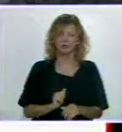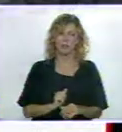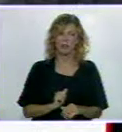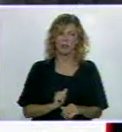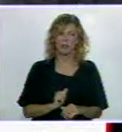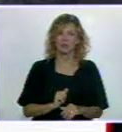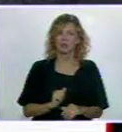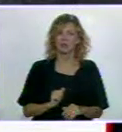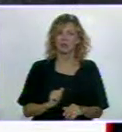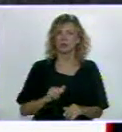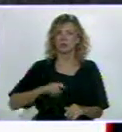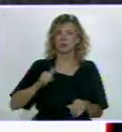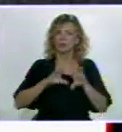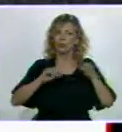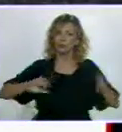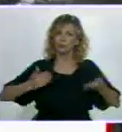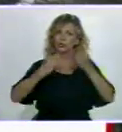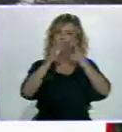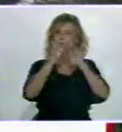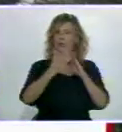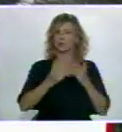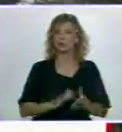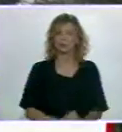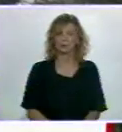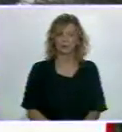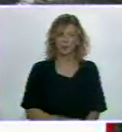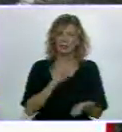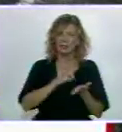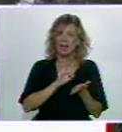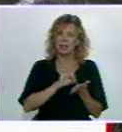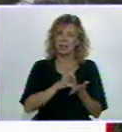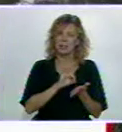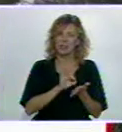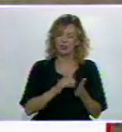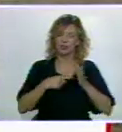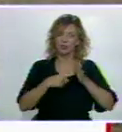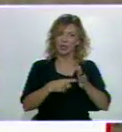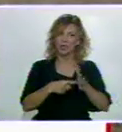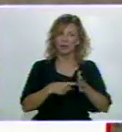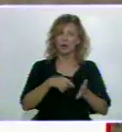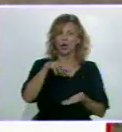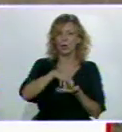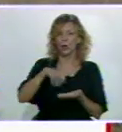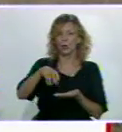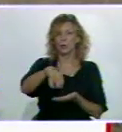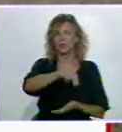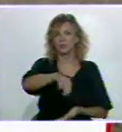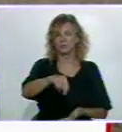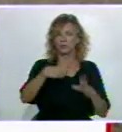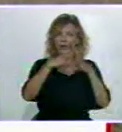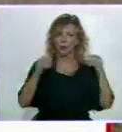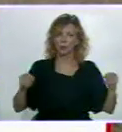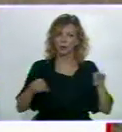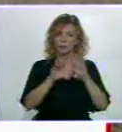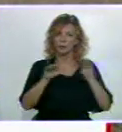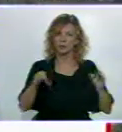distrugem munții în partea cealaltă să facem pensiuni și hoteluri. Și datele statistice arată că stațiunile din Vâlcea au pierdut în ultimii 5 ani sute de locuri